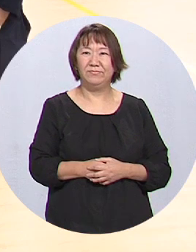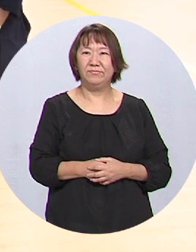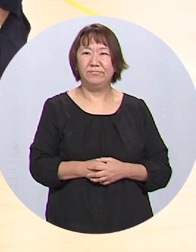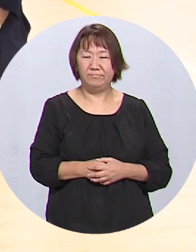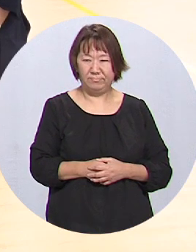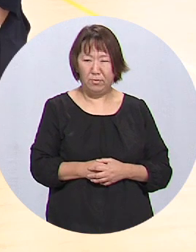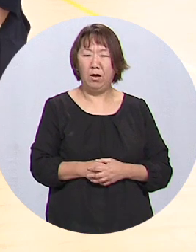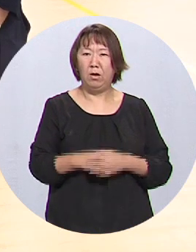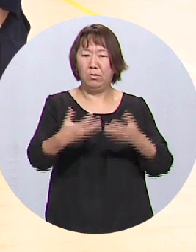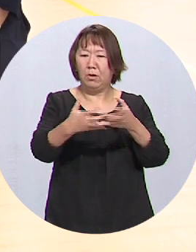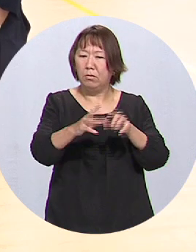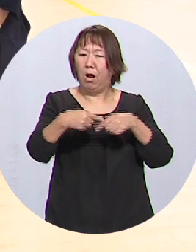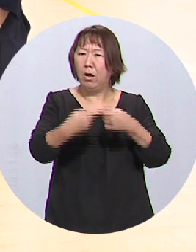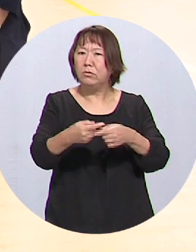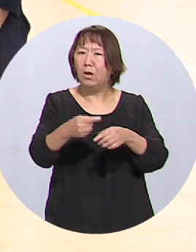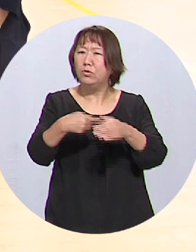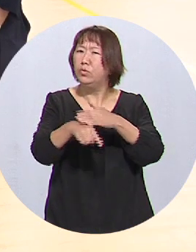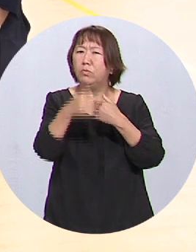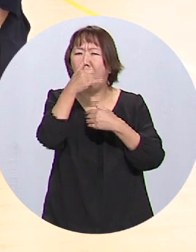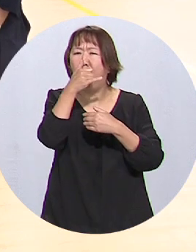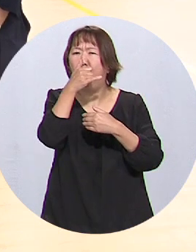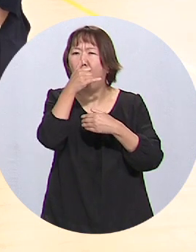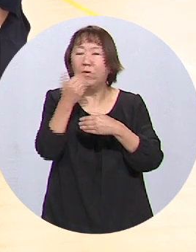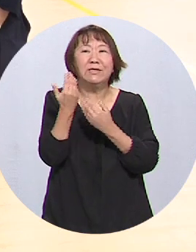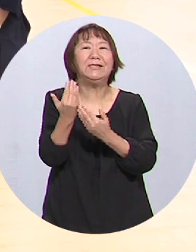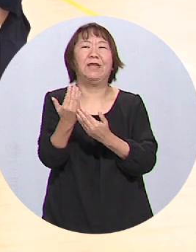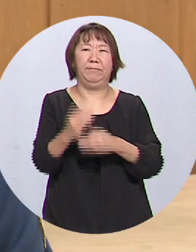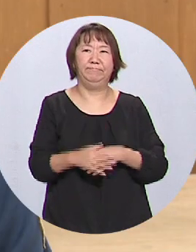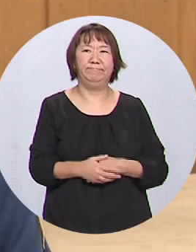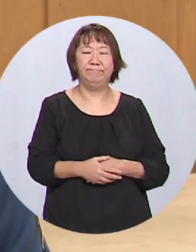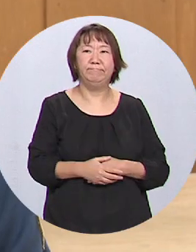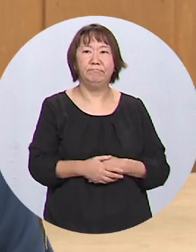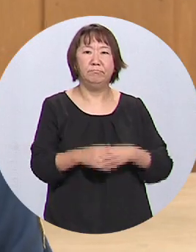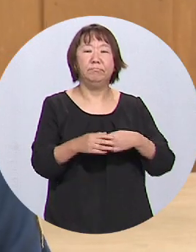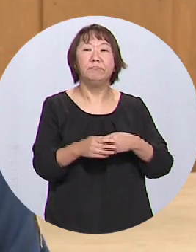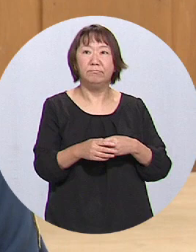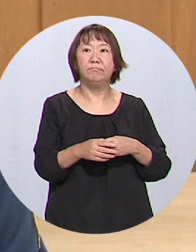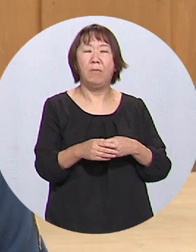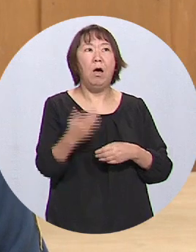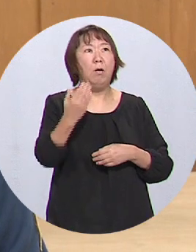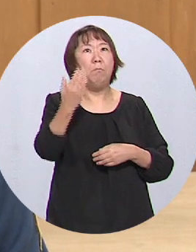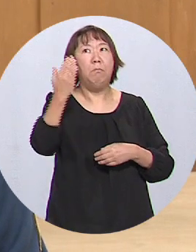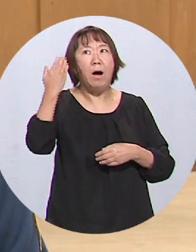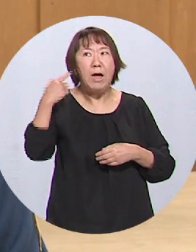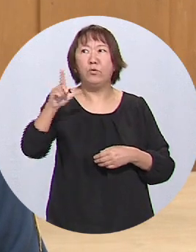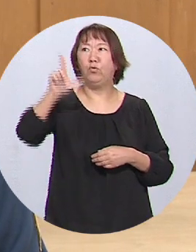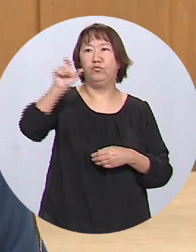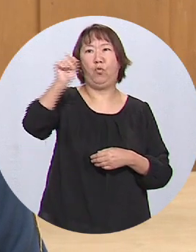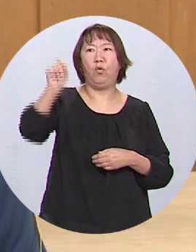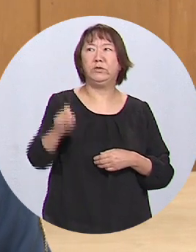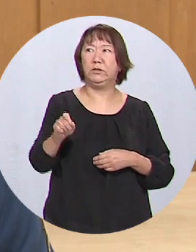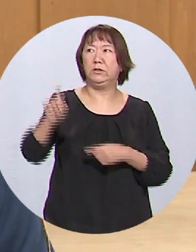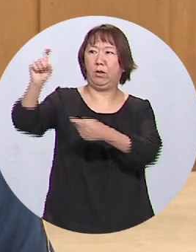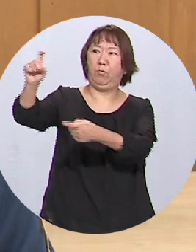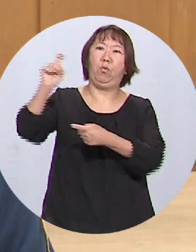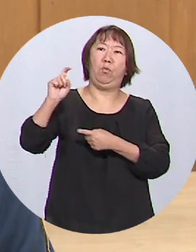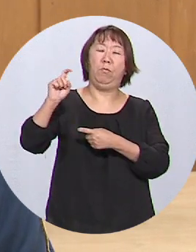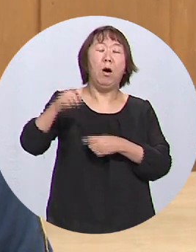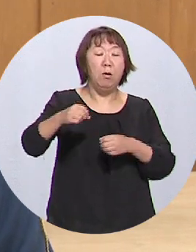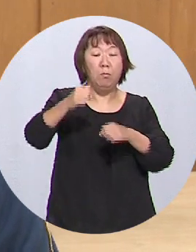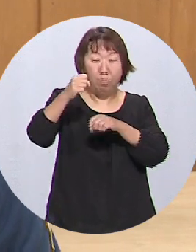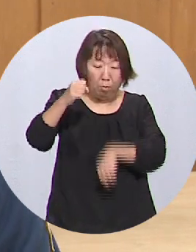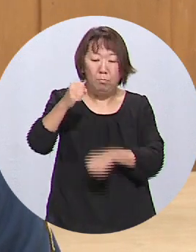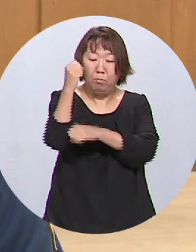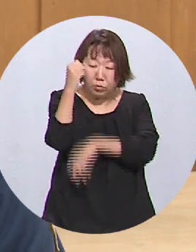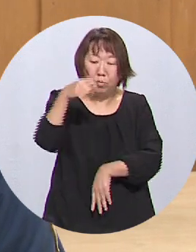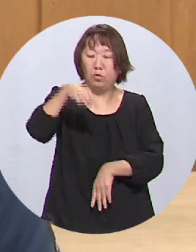機動隊員になった理由を聞いてみると、 あの前の所属の上司が、はい、あのもともと機動隊